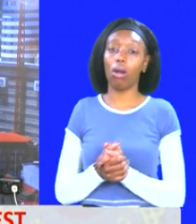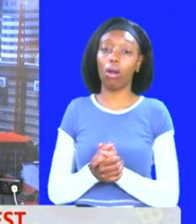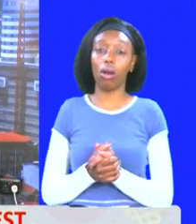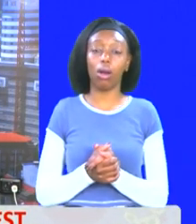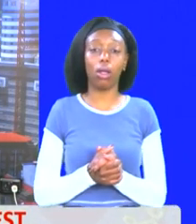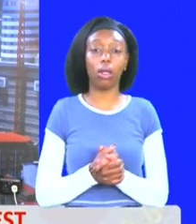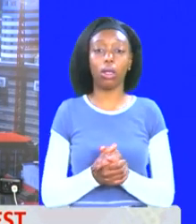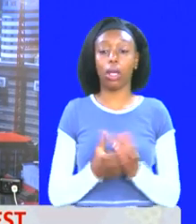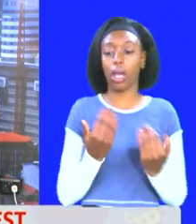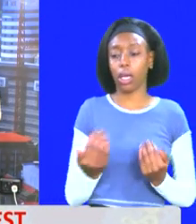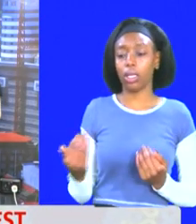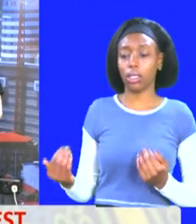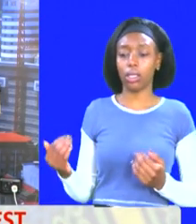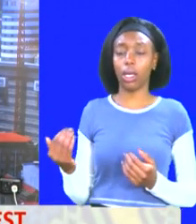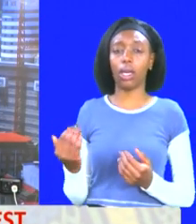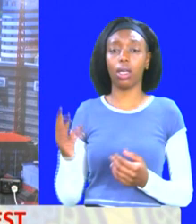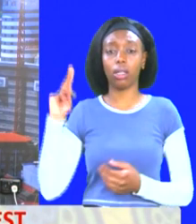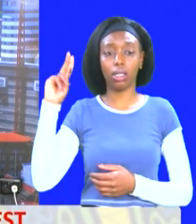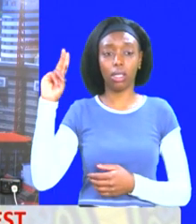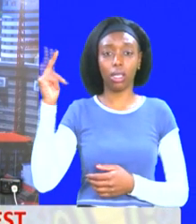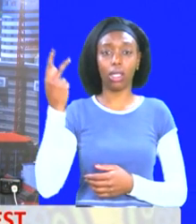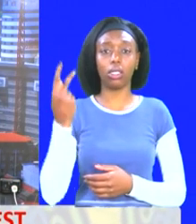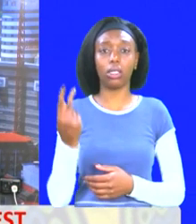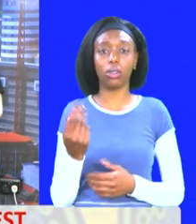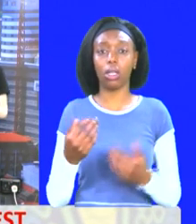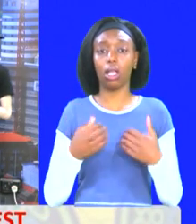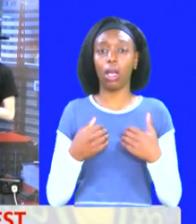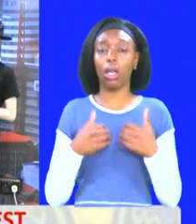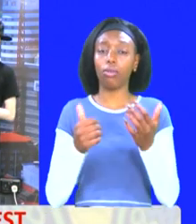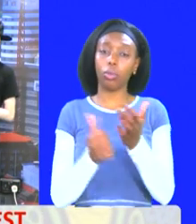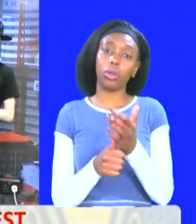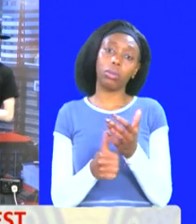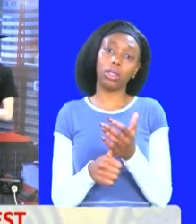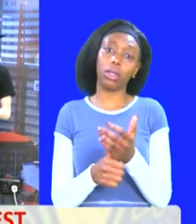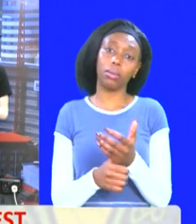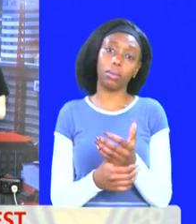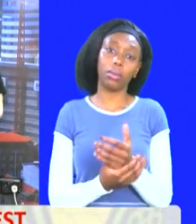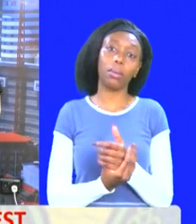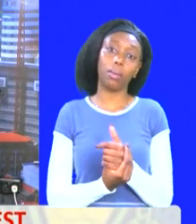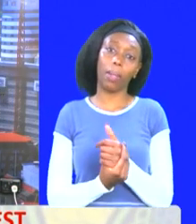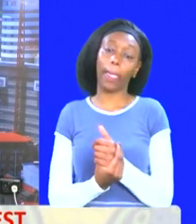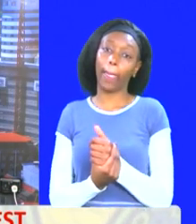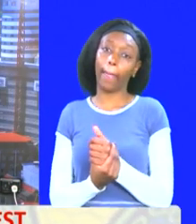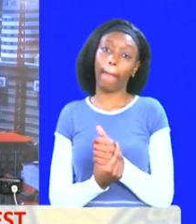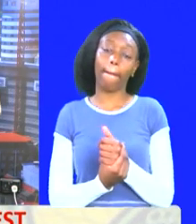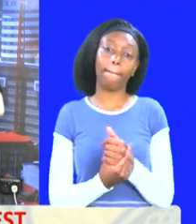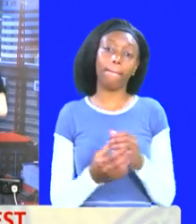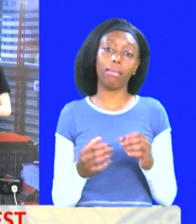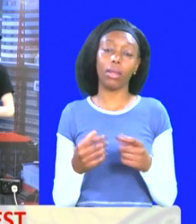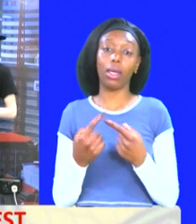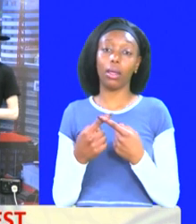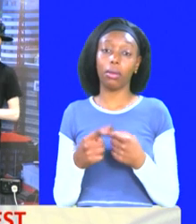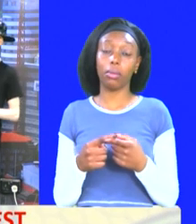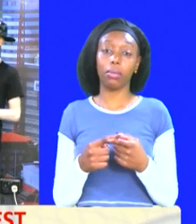Tutatuma vijana nyumbani na kuna works mazi. Unajua at the end of the day sasa kila kitu inakuwa digital. No. Alafu social media it's bringing